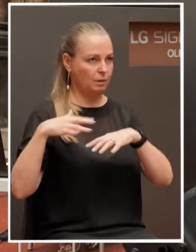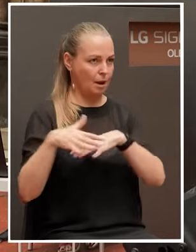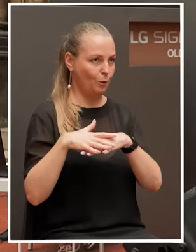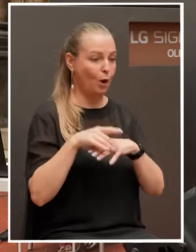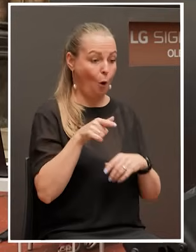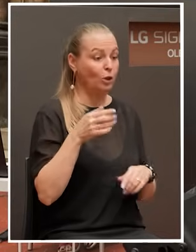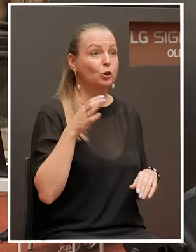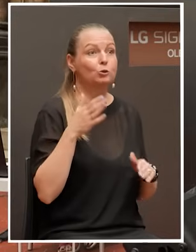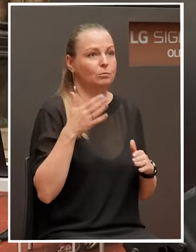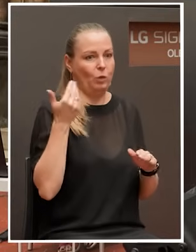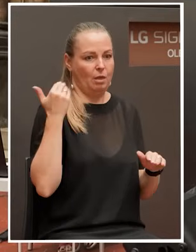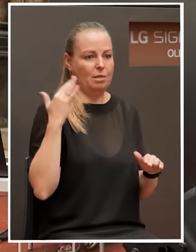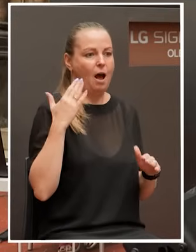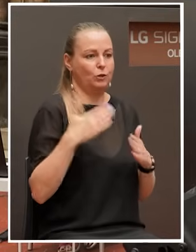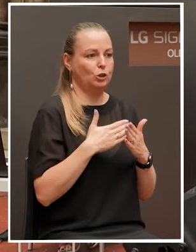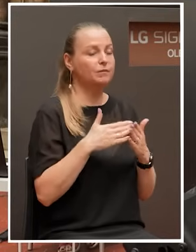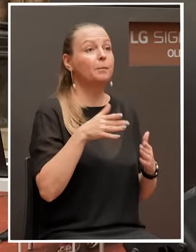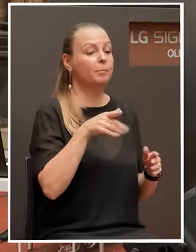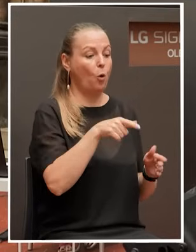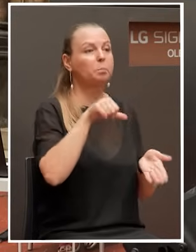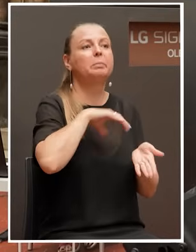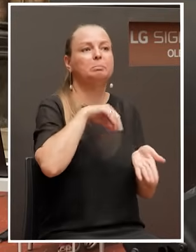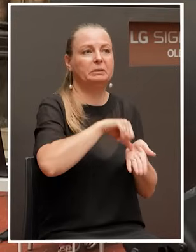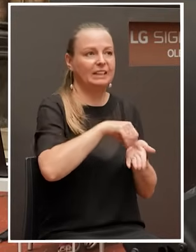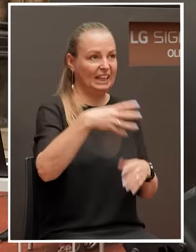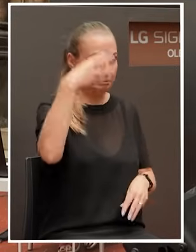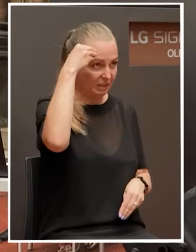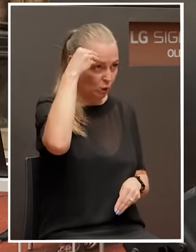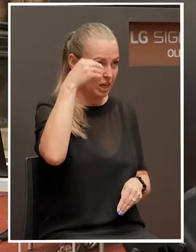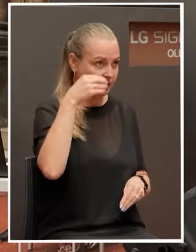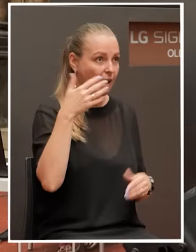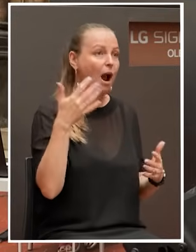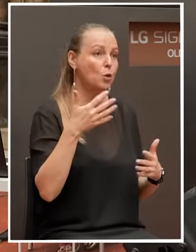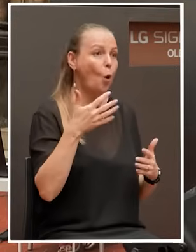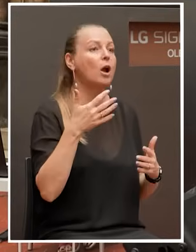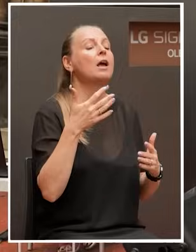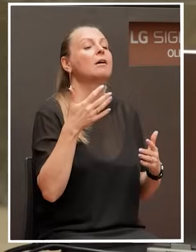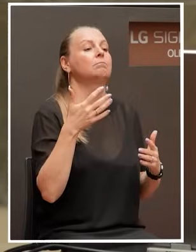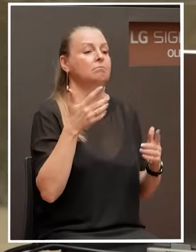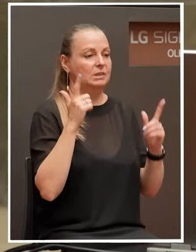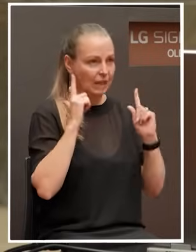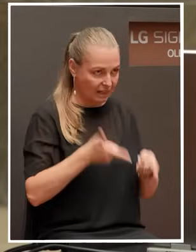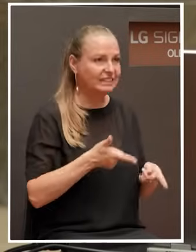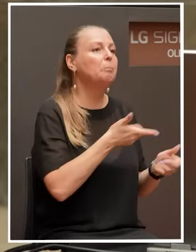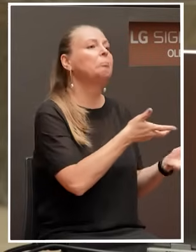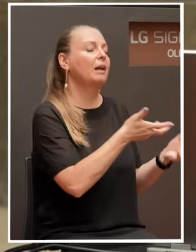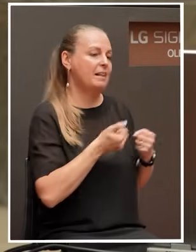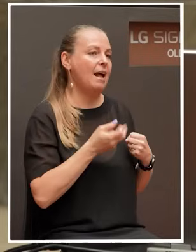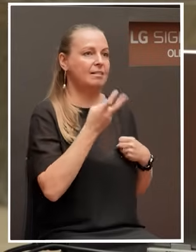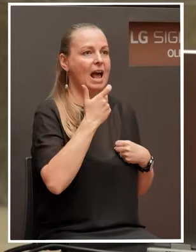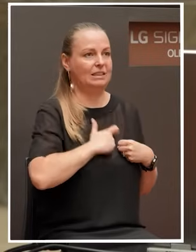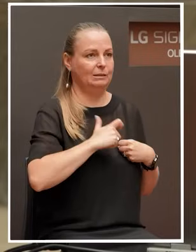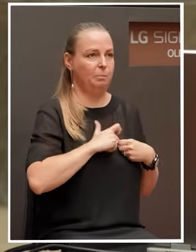недавно он представлял импрессионистов, которые в конечном счете согласились принять на себя